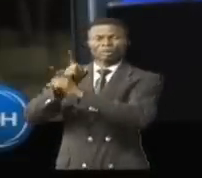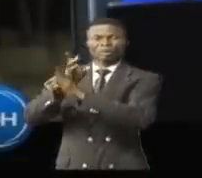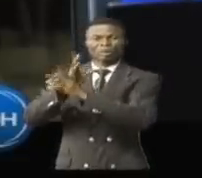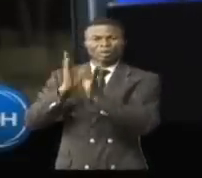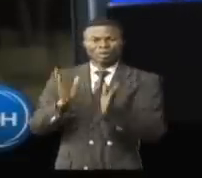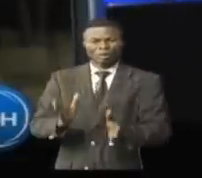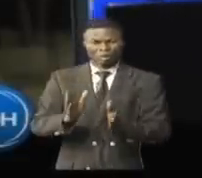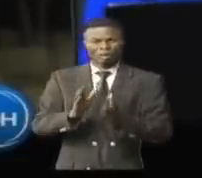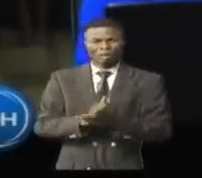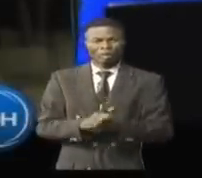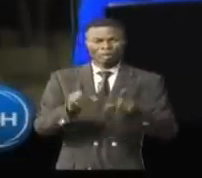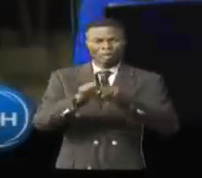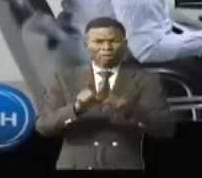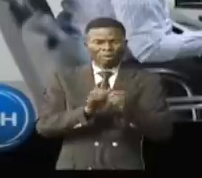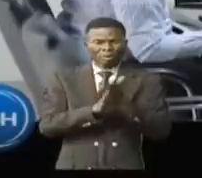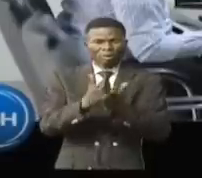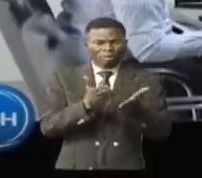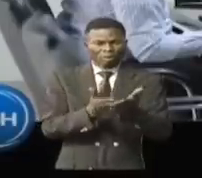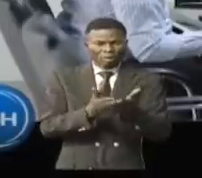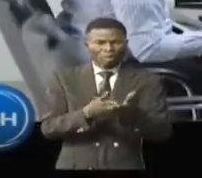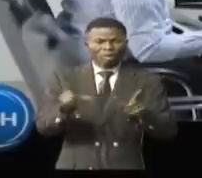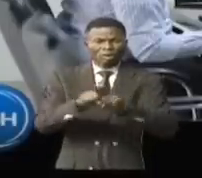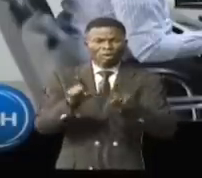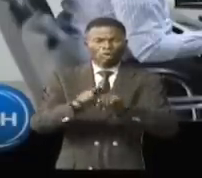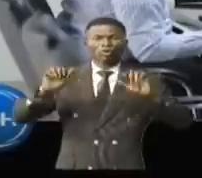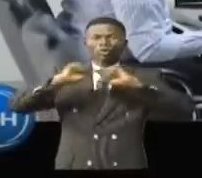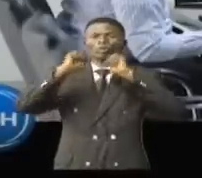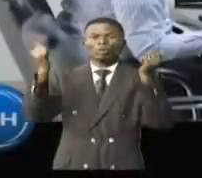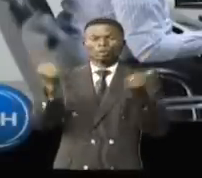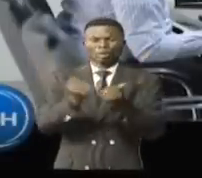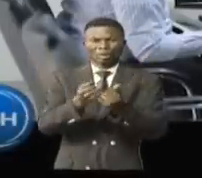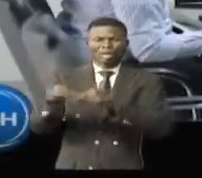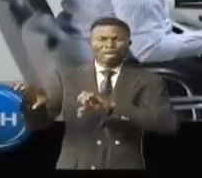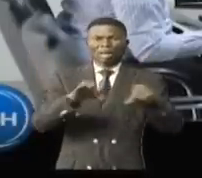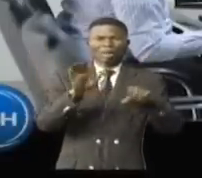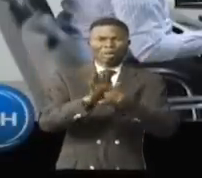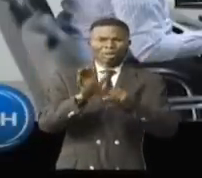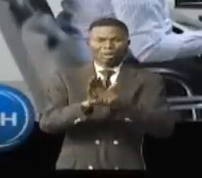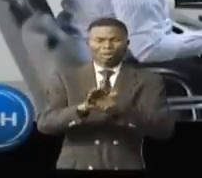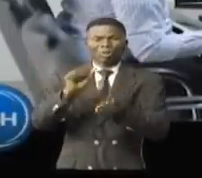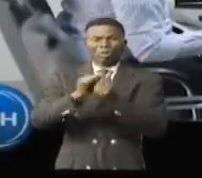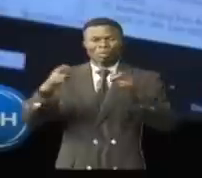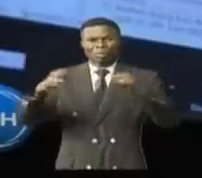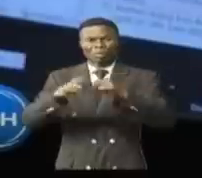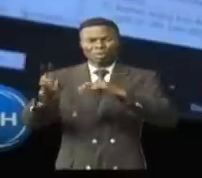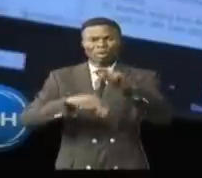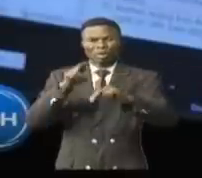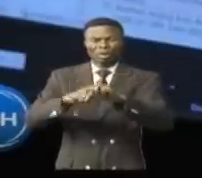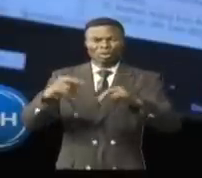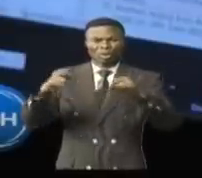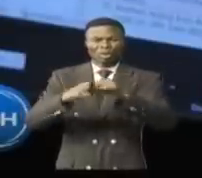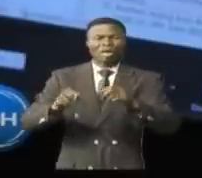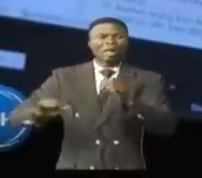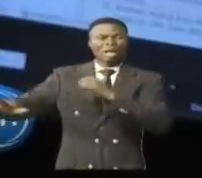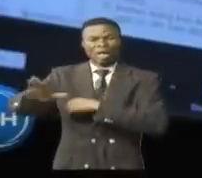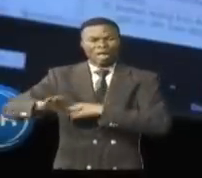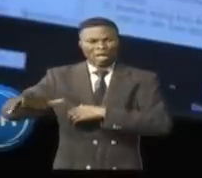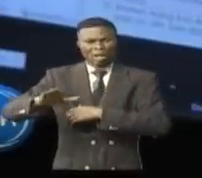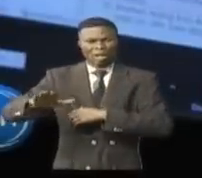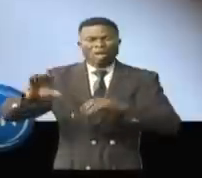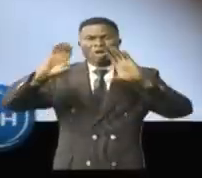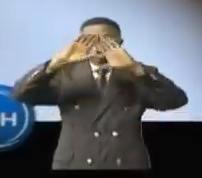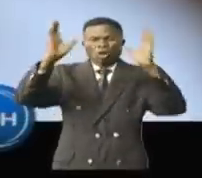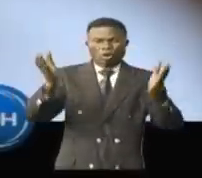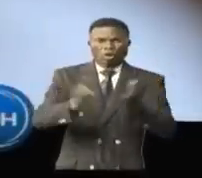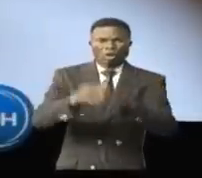and network access. En tant qu'association multilatérale de régulateurs nationaux de l'énergie des pays de la communauté